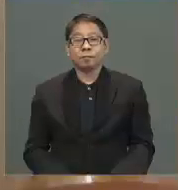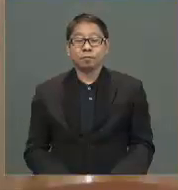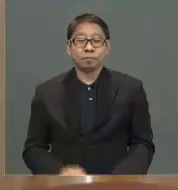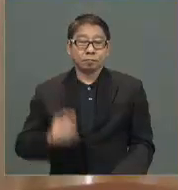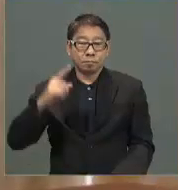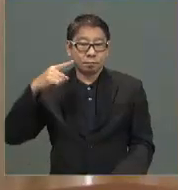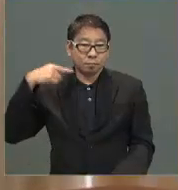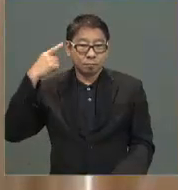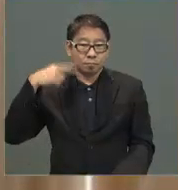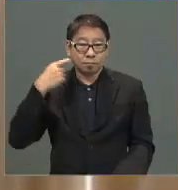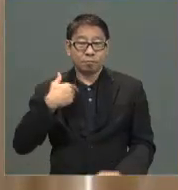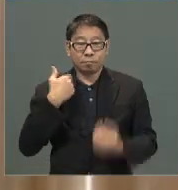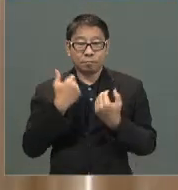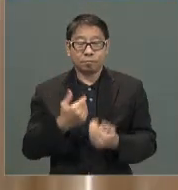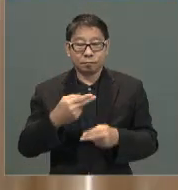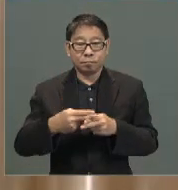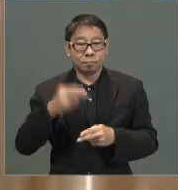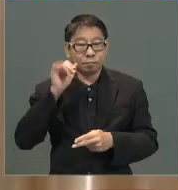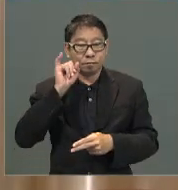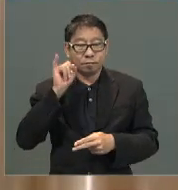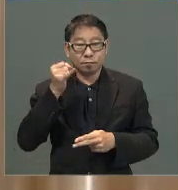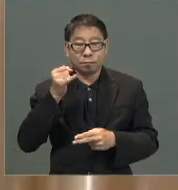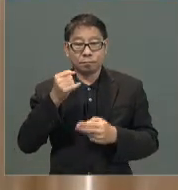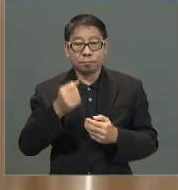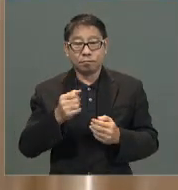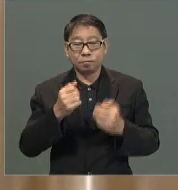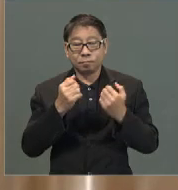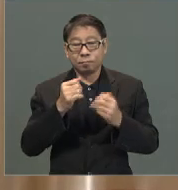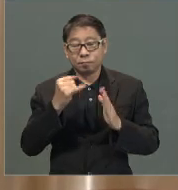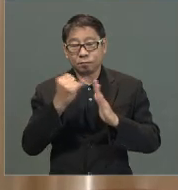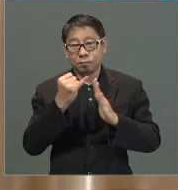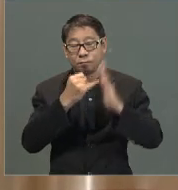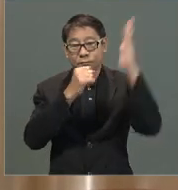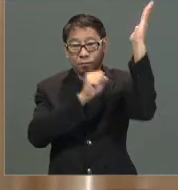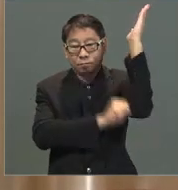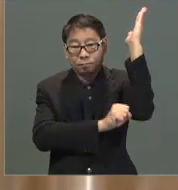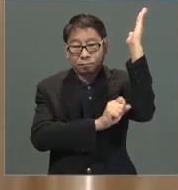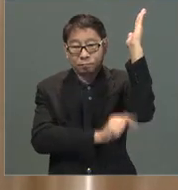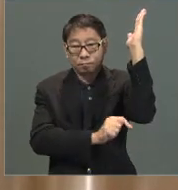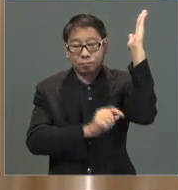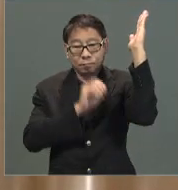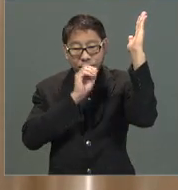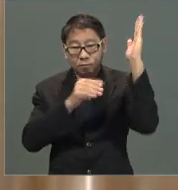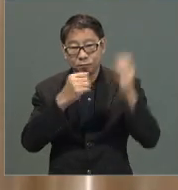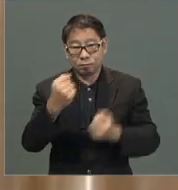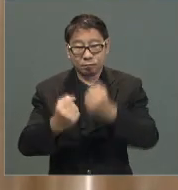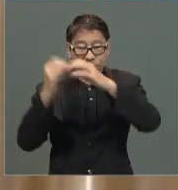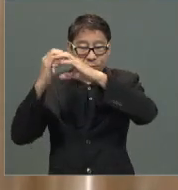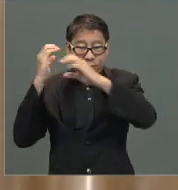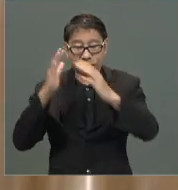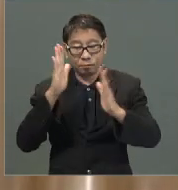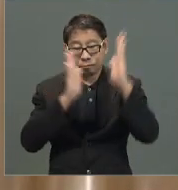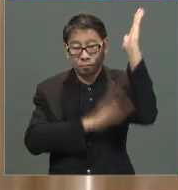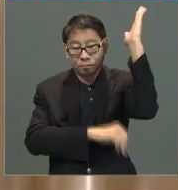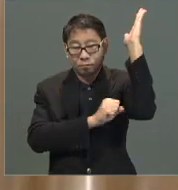นางสาวนพวรรณจตุรนรัศมีขนส่งจังหวัดสตูลบอกว่าในวันนี้การเดินรถสาธารณะของจังหวัดสตู